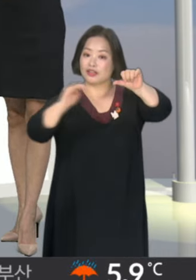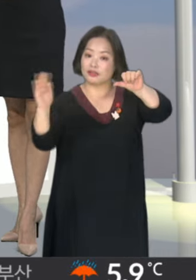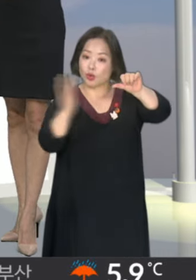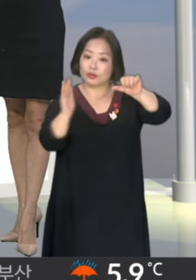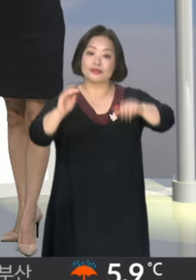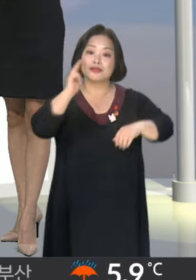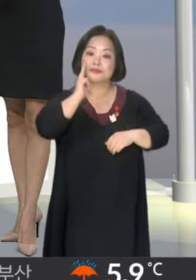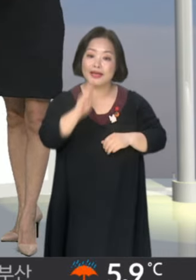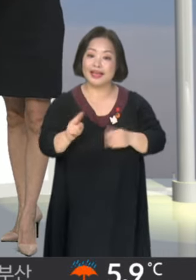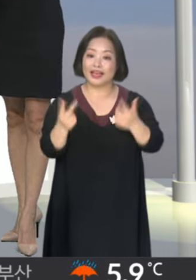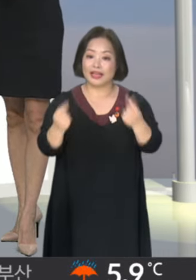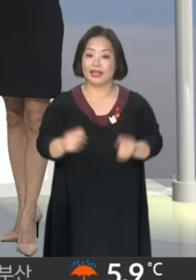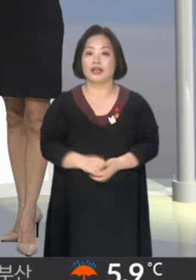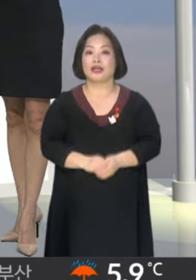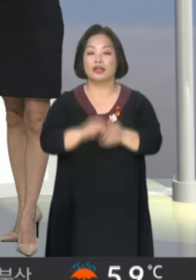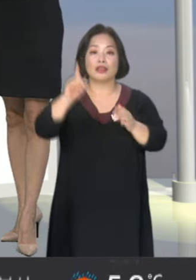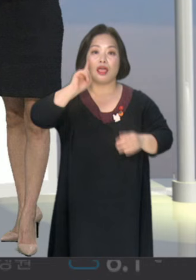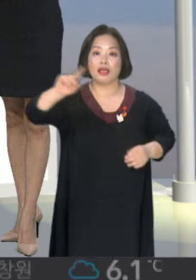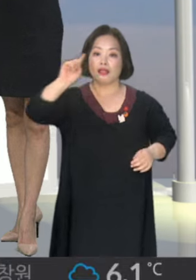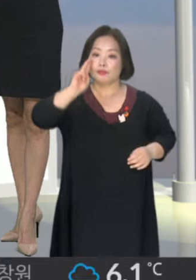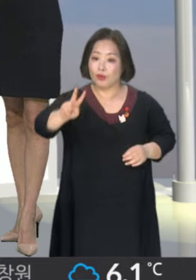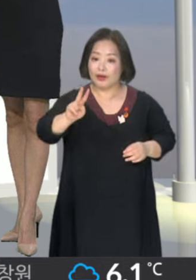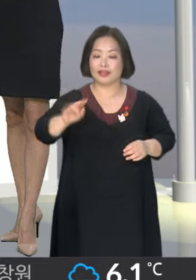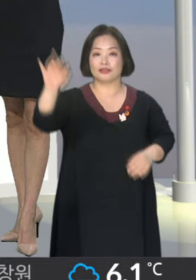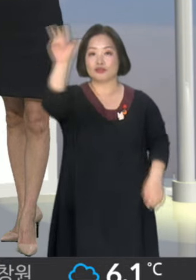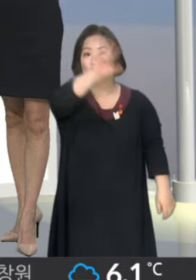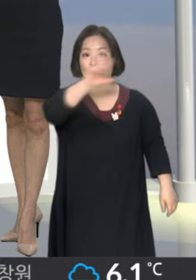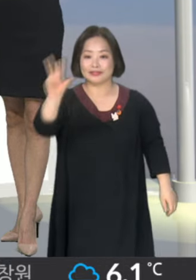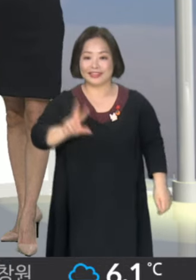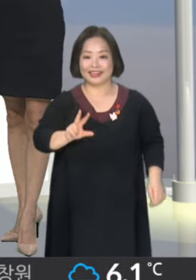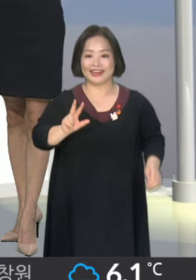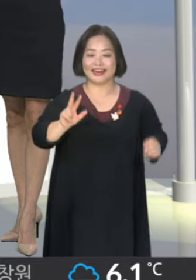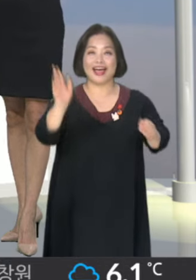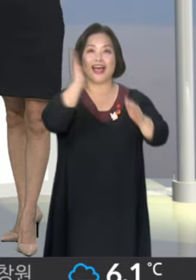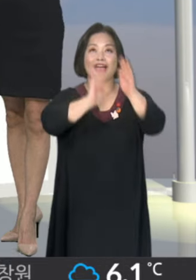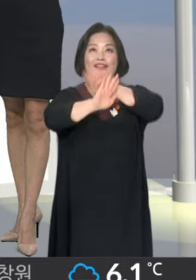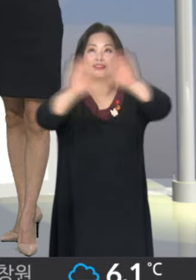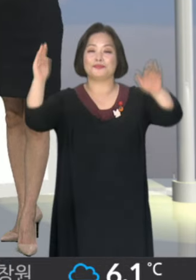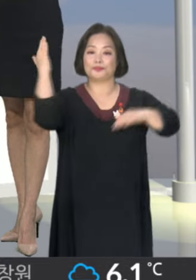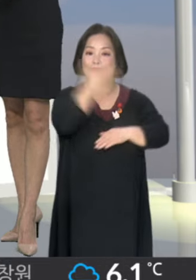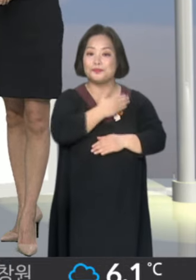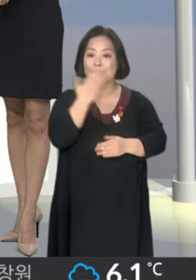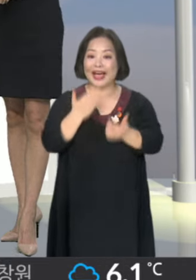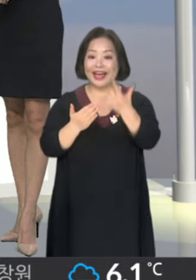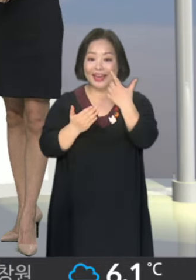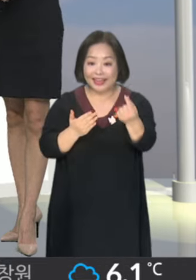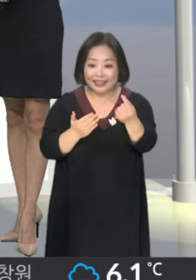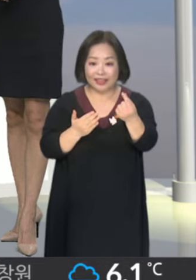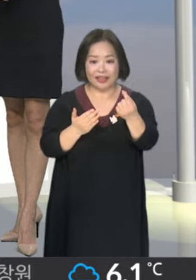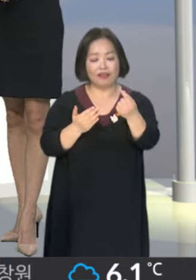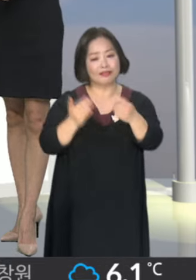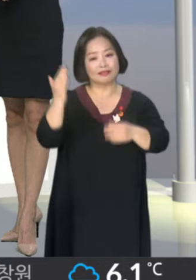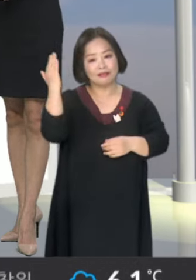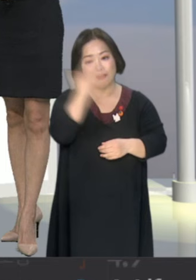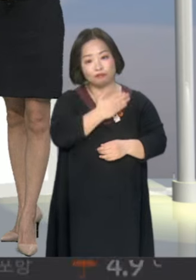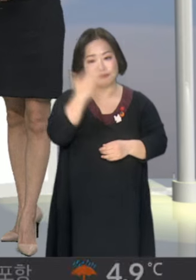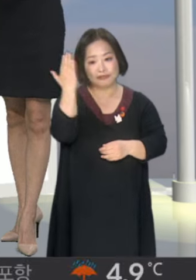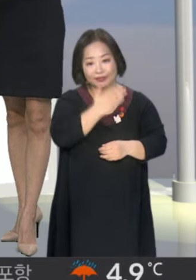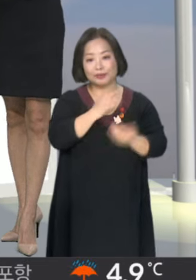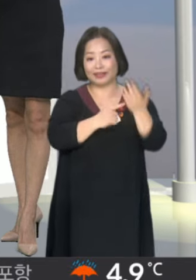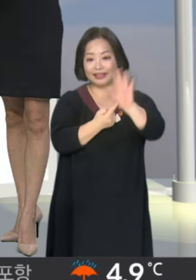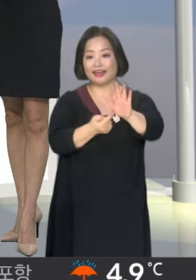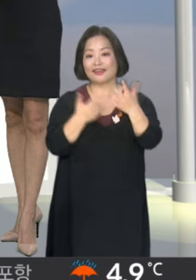거세게 일겠습니다. 모레는 다시 전국적으로 맑은 하늘이 드러나겠고요. 당분간 하늘 표정은 대체로